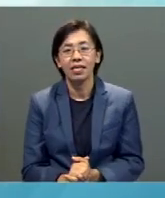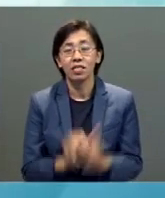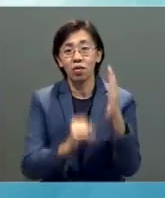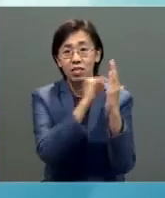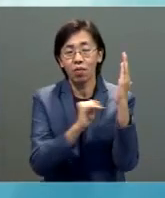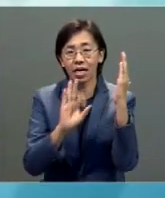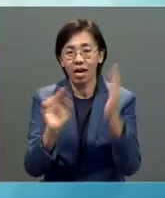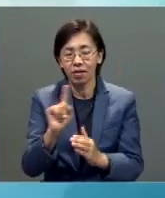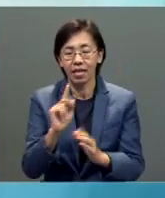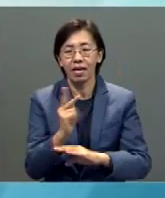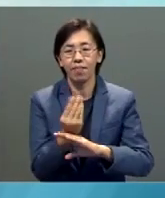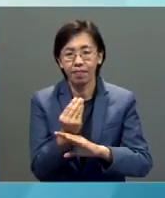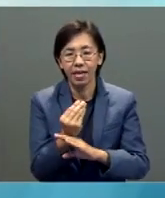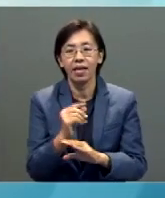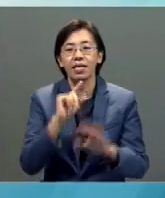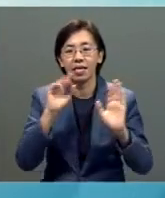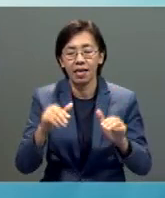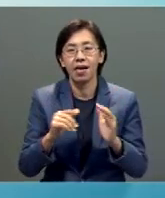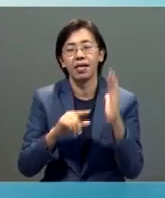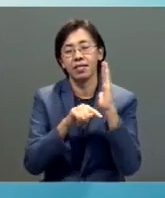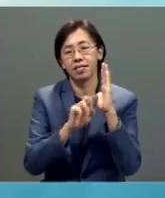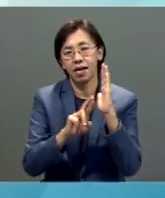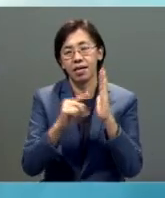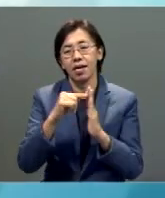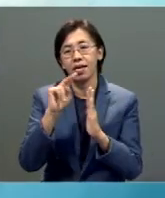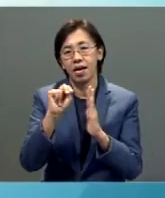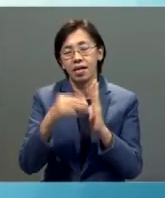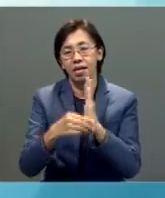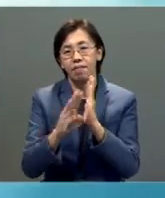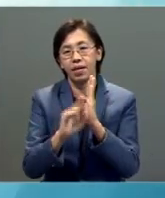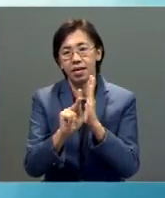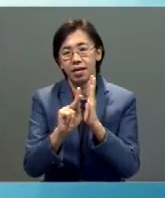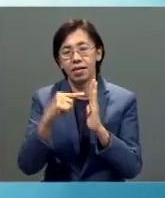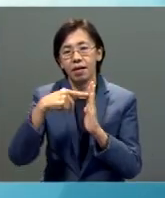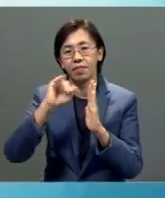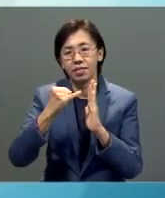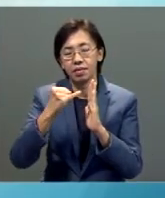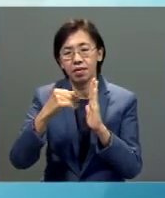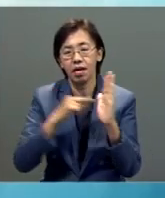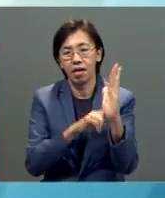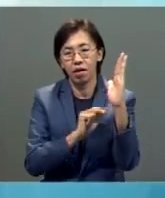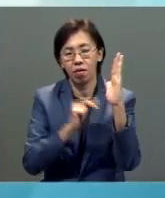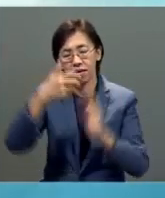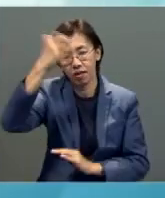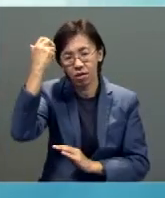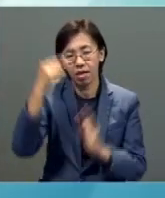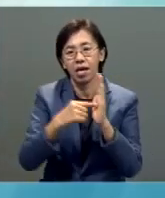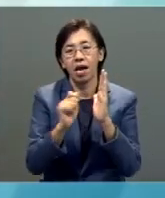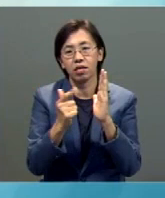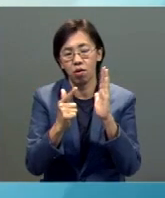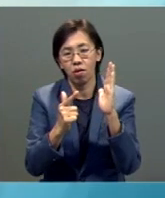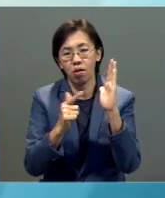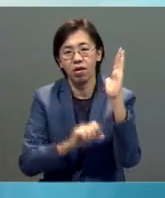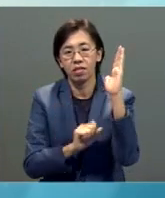ครับกำแพงเพชรชัยนาทตราดน่านบึงกาฬพิจิตรระนองสิงห์บุรีอ่างทองและสตูลครับส